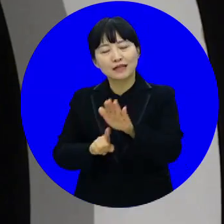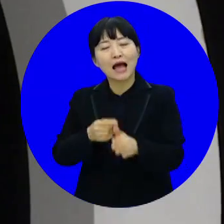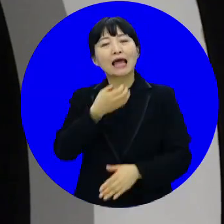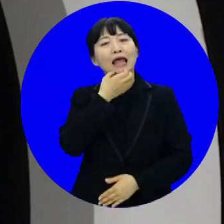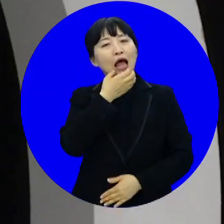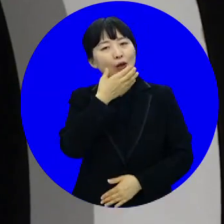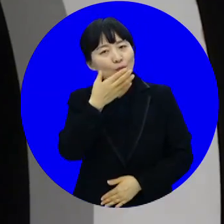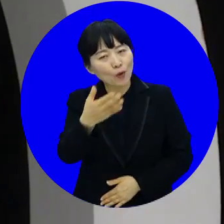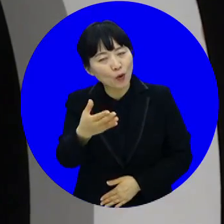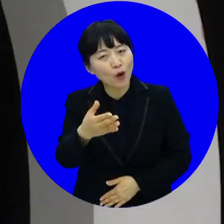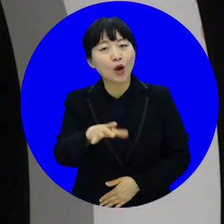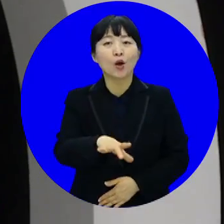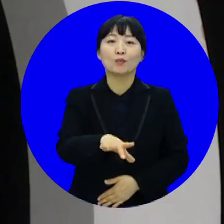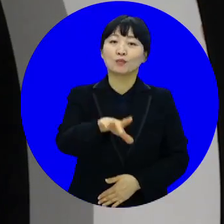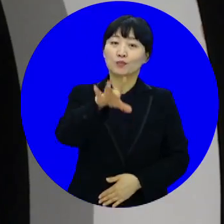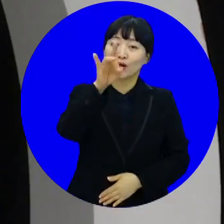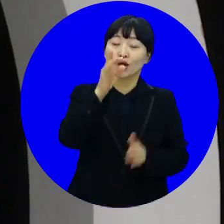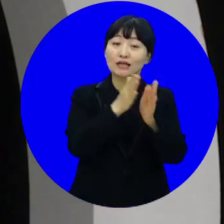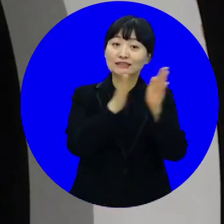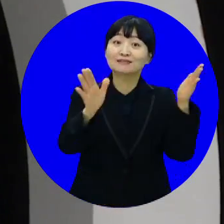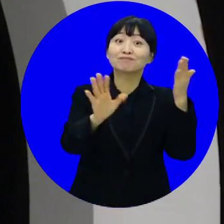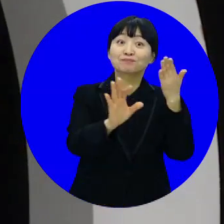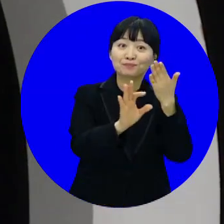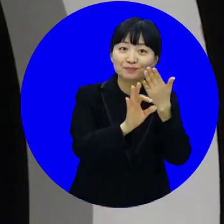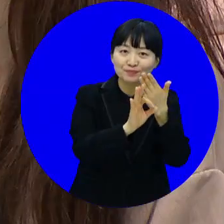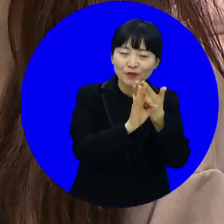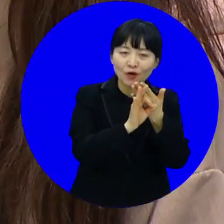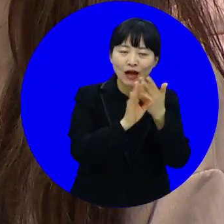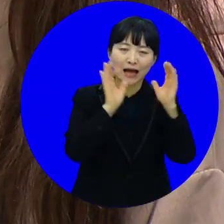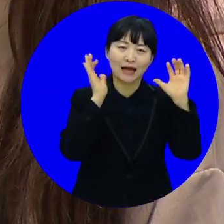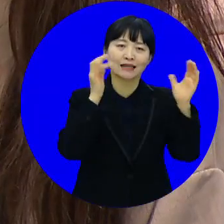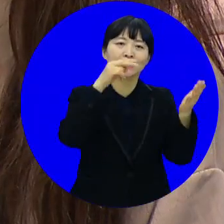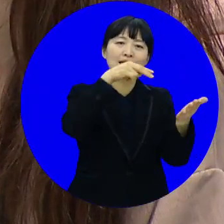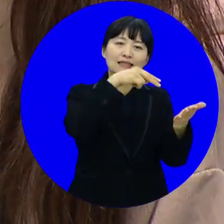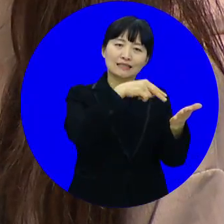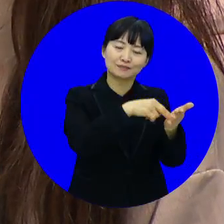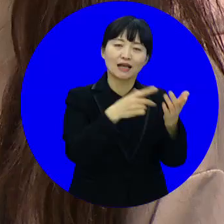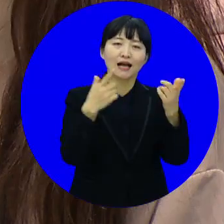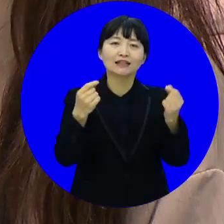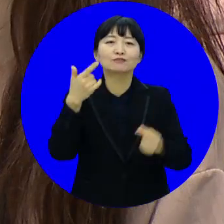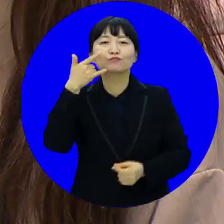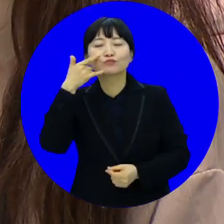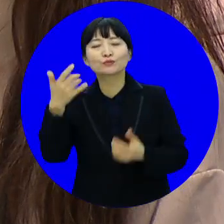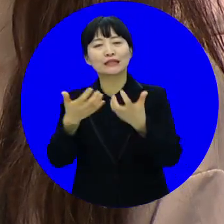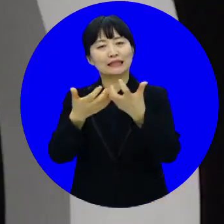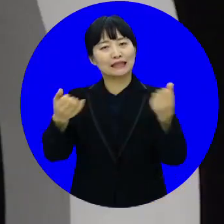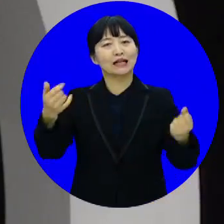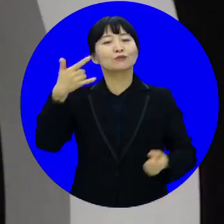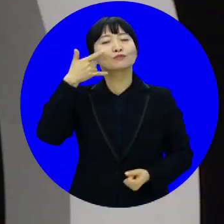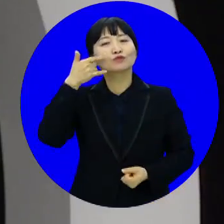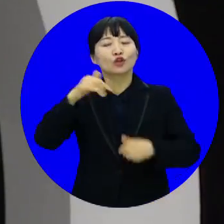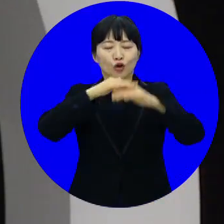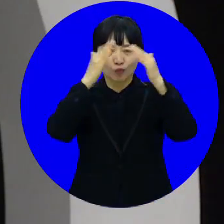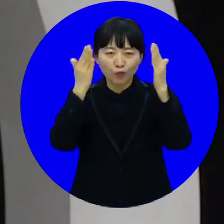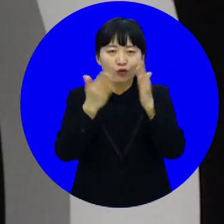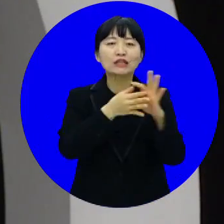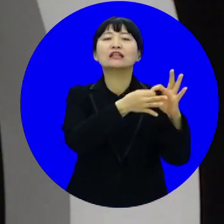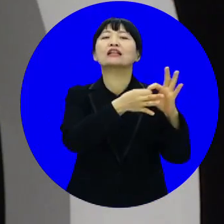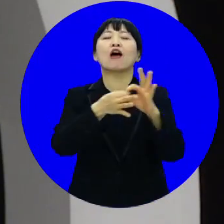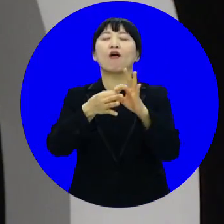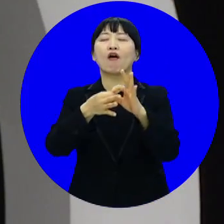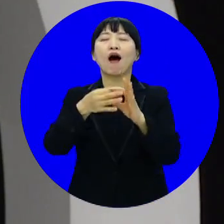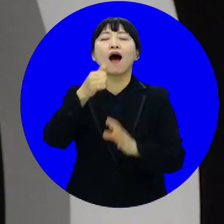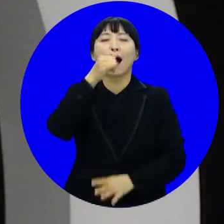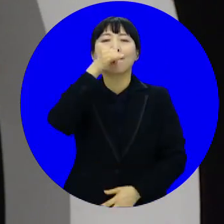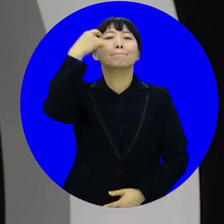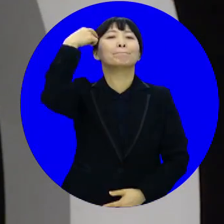한 발짝씩 양보해서 먼저 시작하신다면 아이 입장에서는 함께 사는 부모와 헤어진 부모